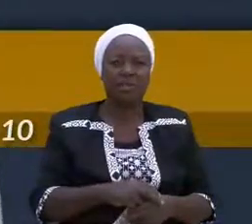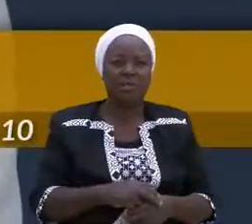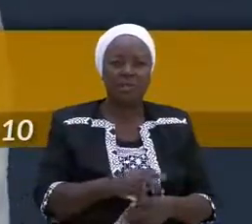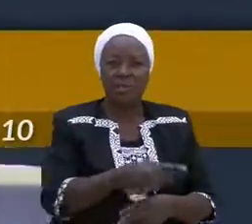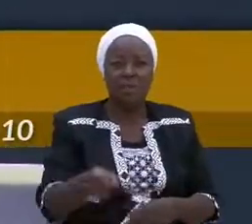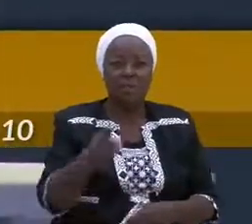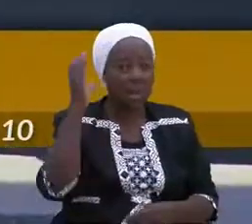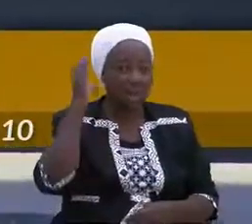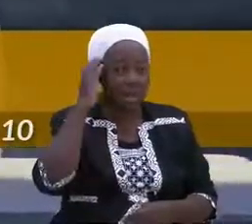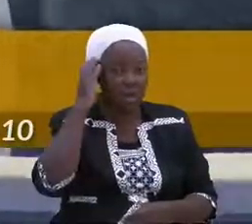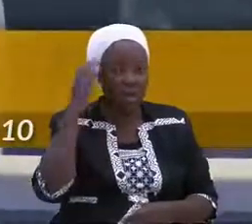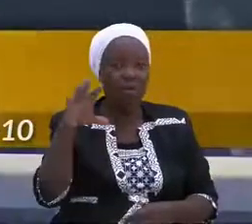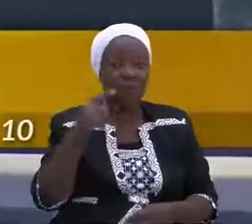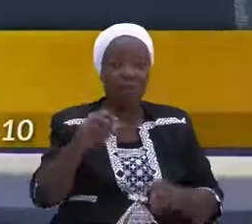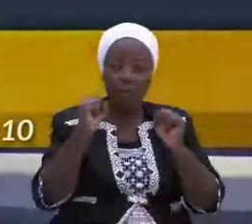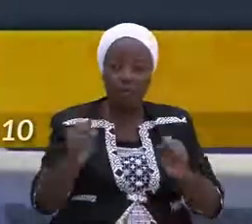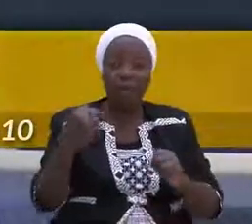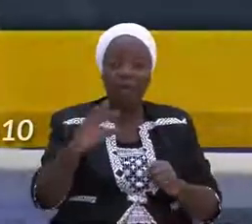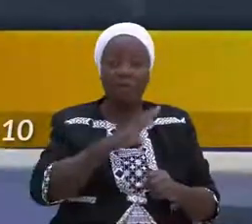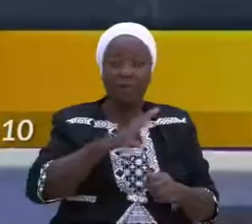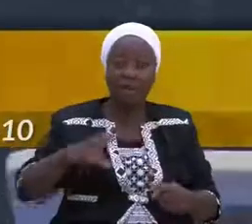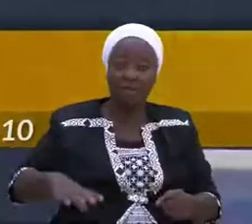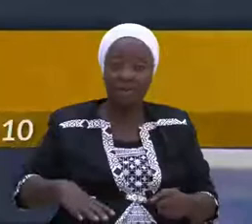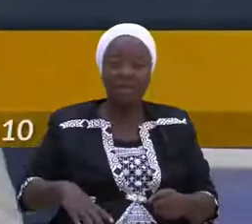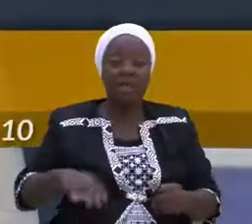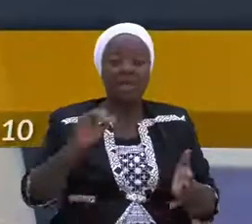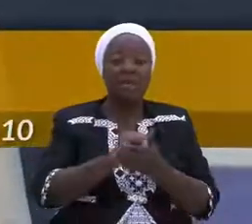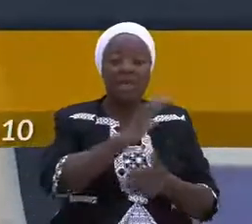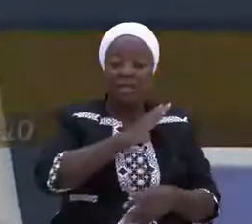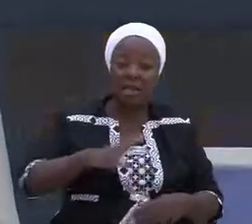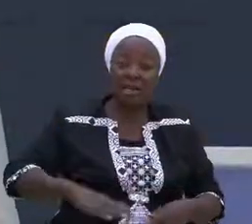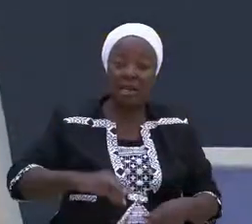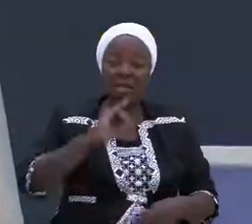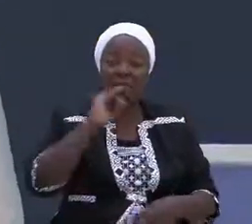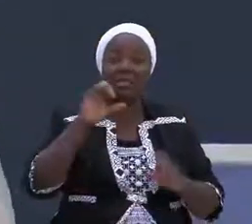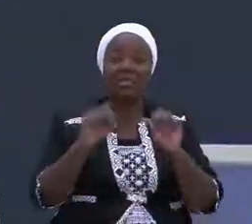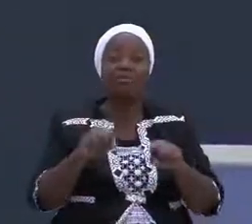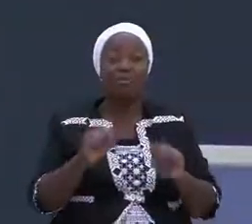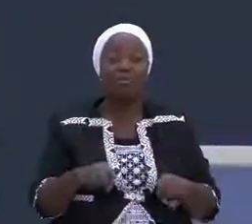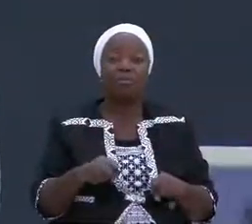ils ont entendu la puissance de Christ, que Christ est